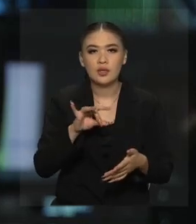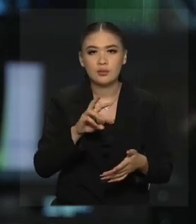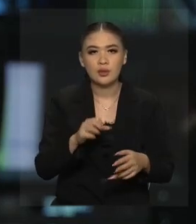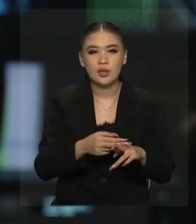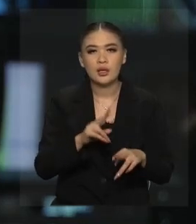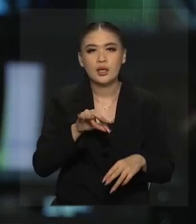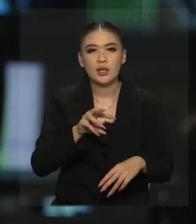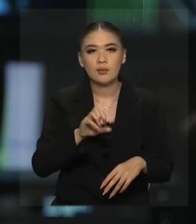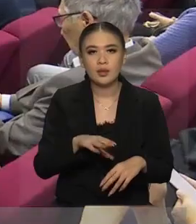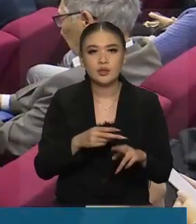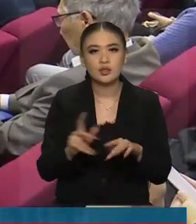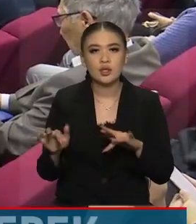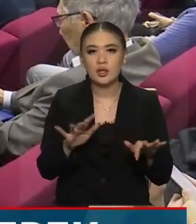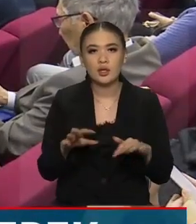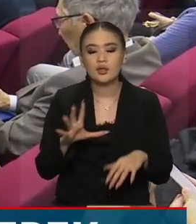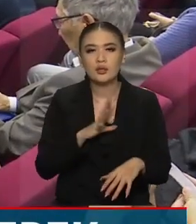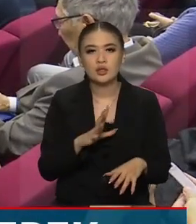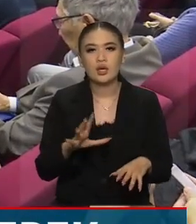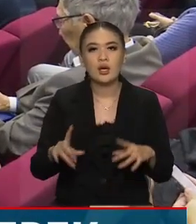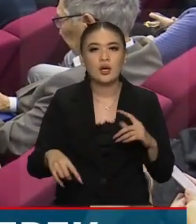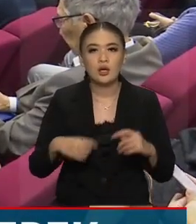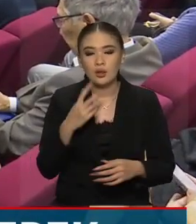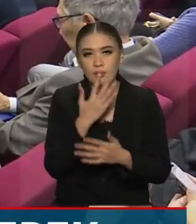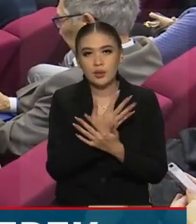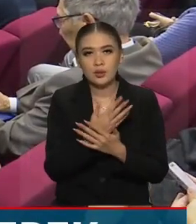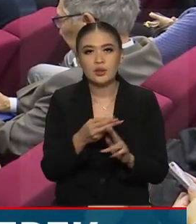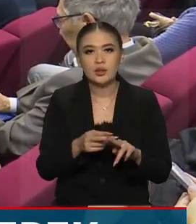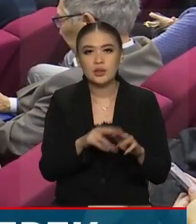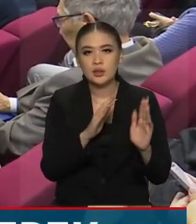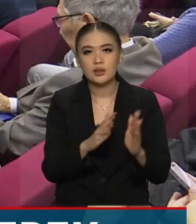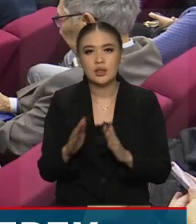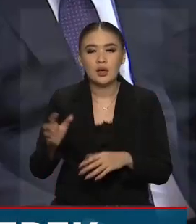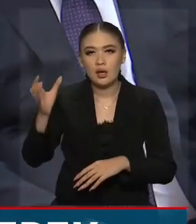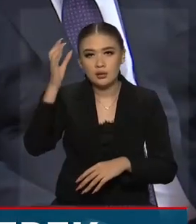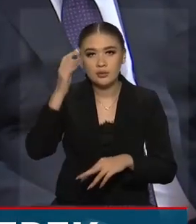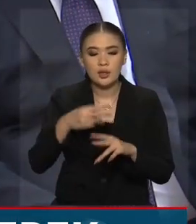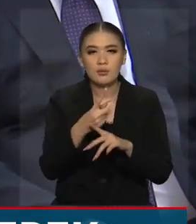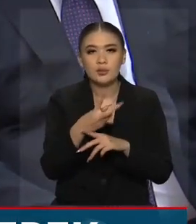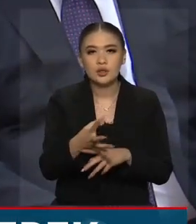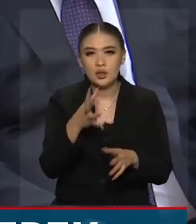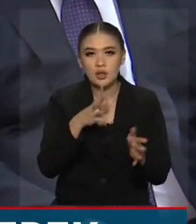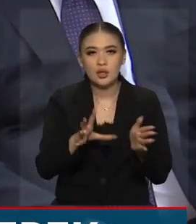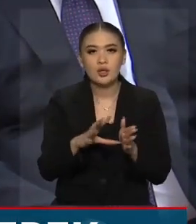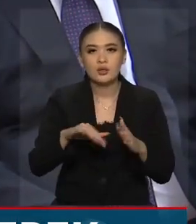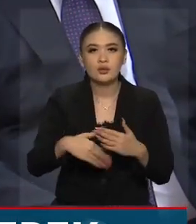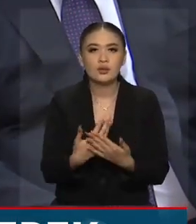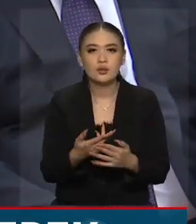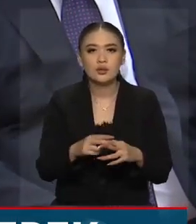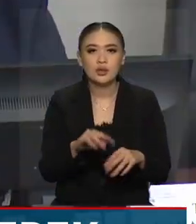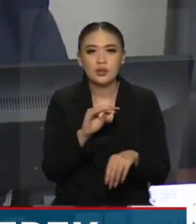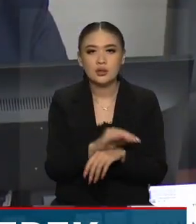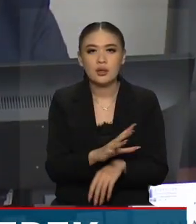сайын климаттық жағдайдың тұрақсыздығынан жапа шегіп отыр. Осы ретте отандық ғалымдар бірнеше жаңа технологияларды